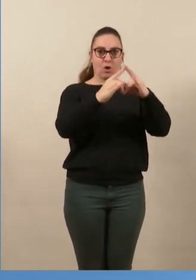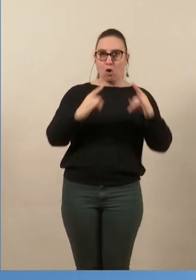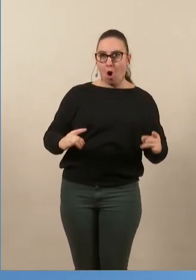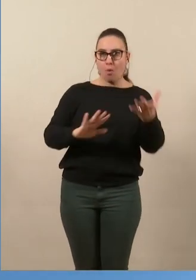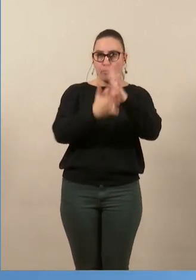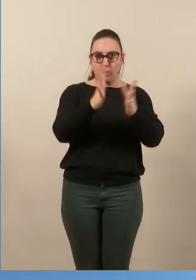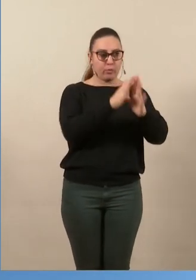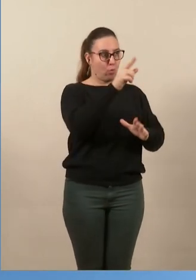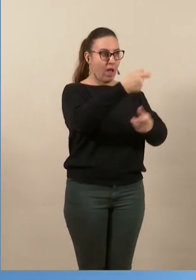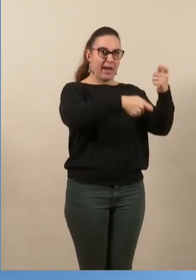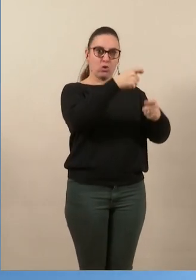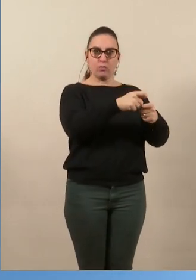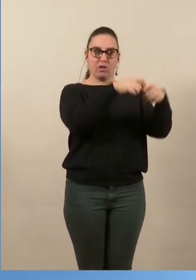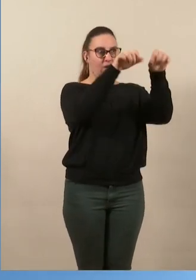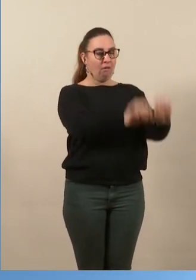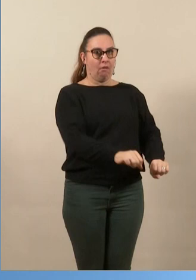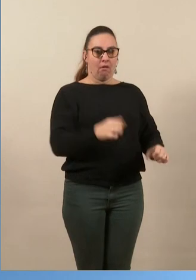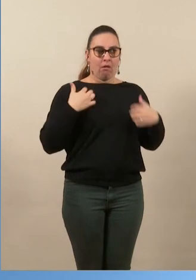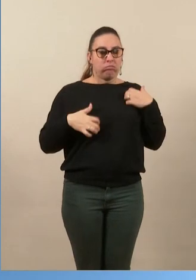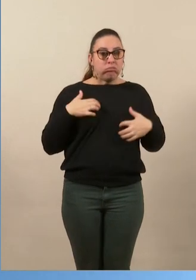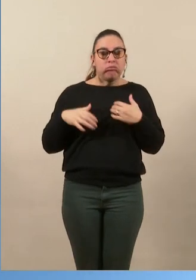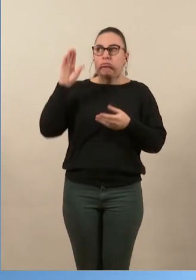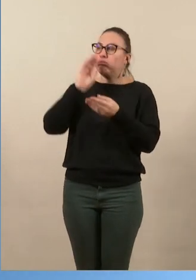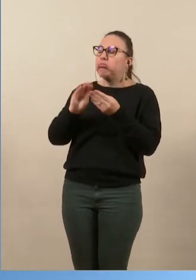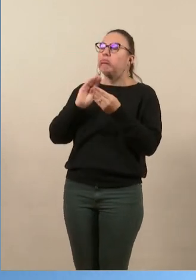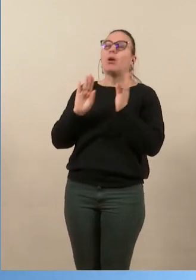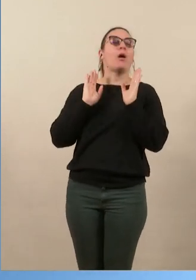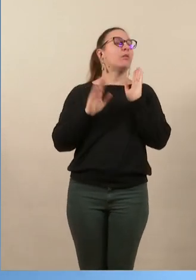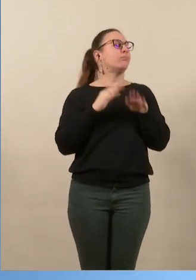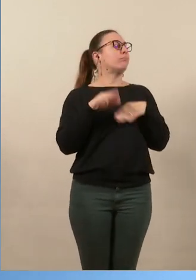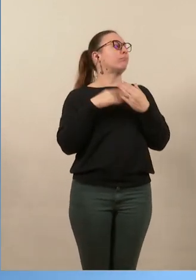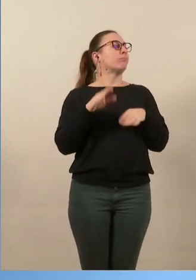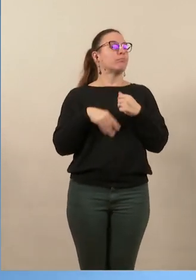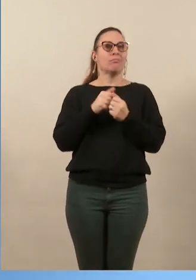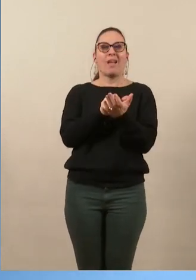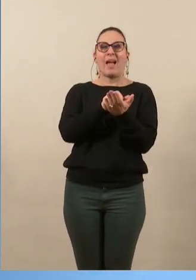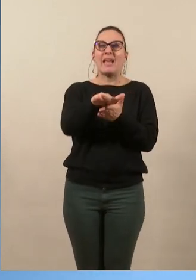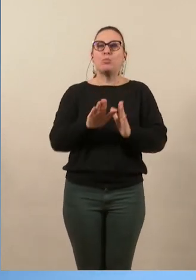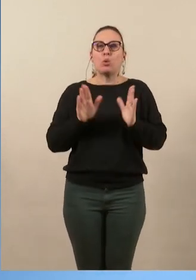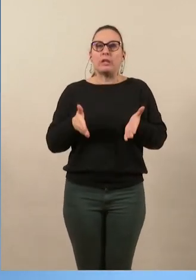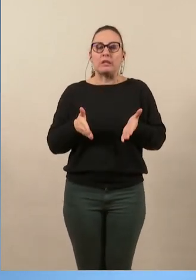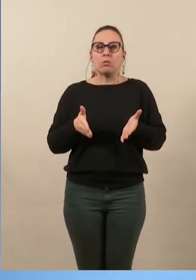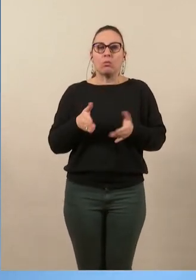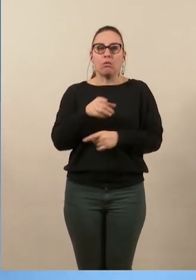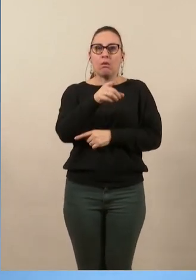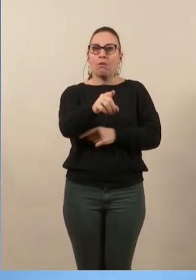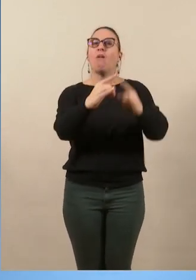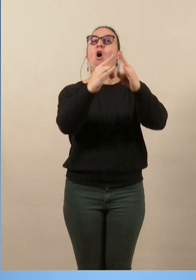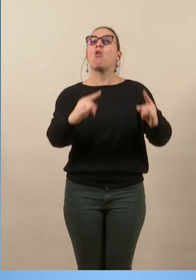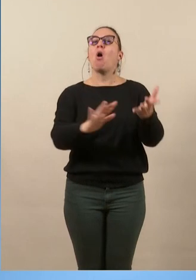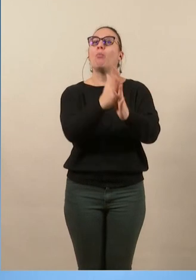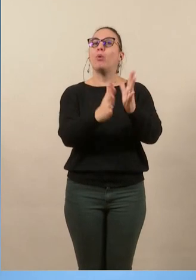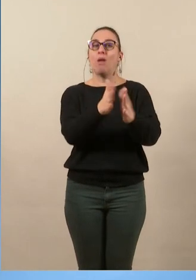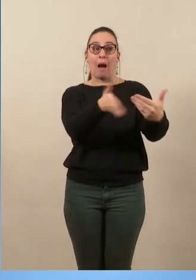activité commerciale et puis et là j'apprends que les arrêtés d'expulsion en tout cas pour le camp qu'rul